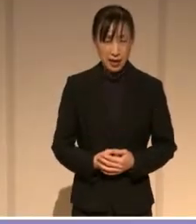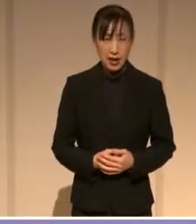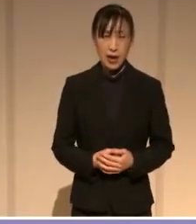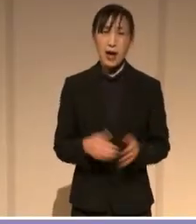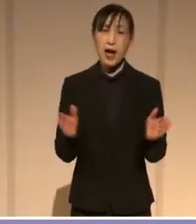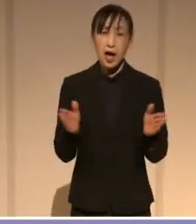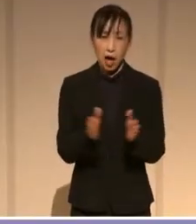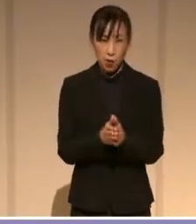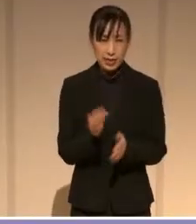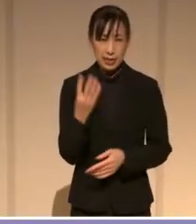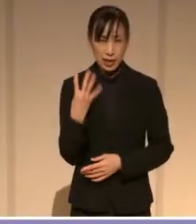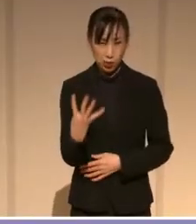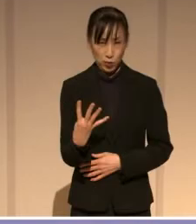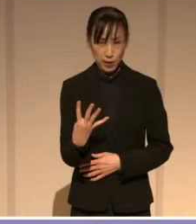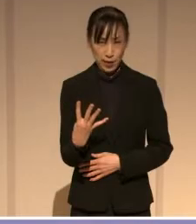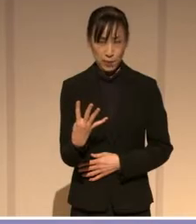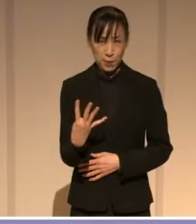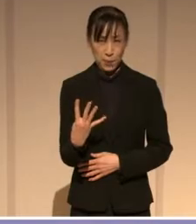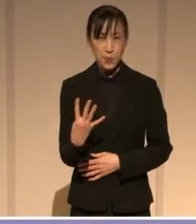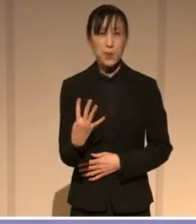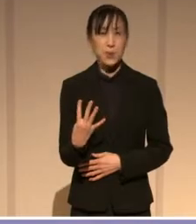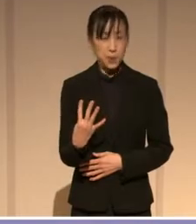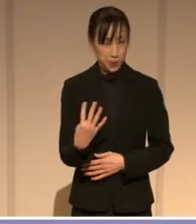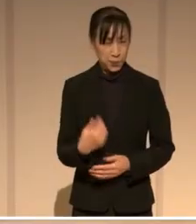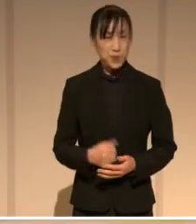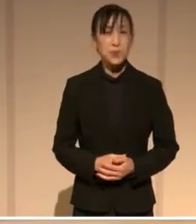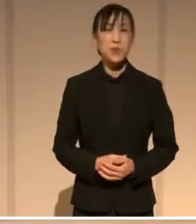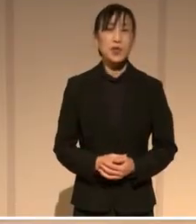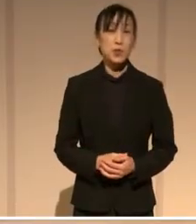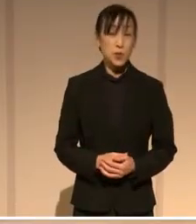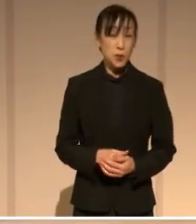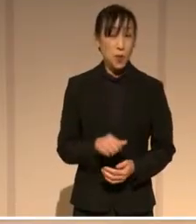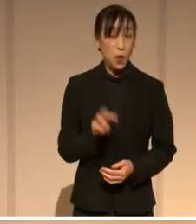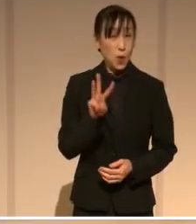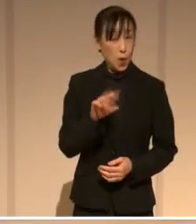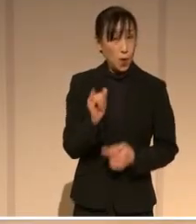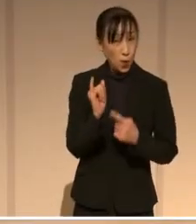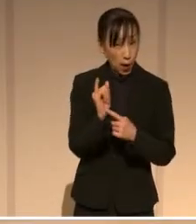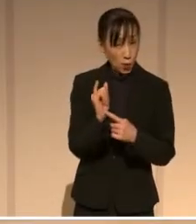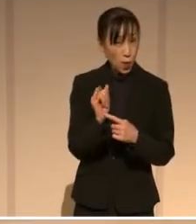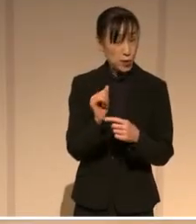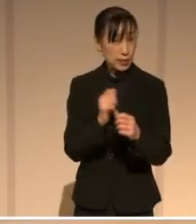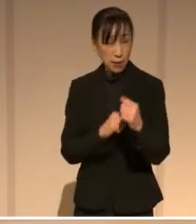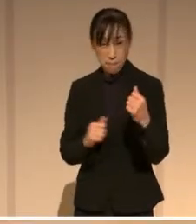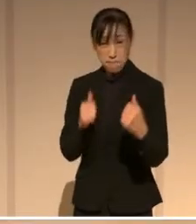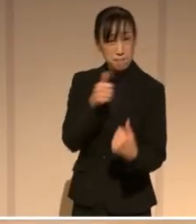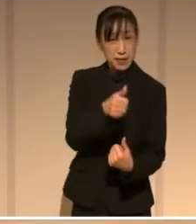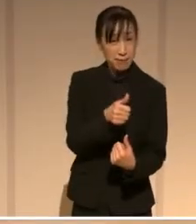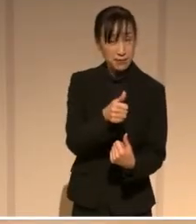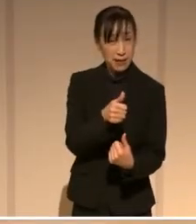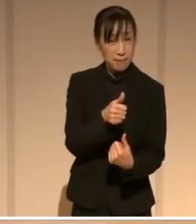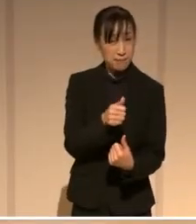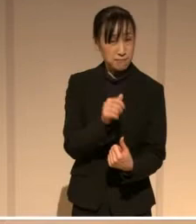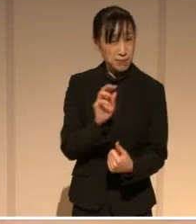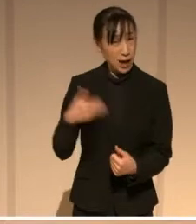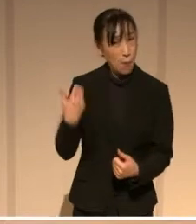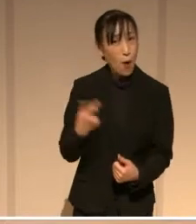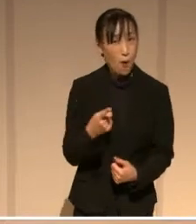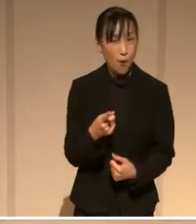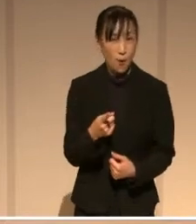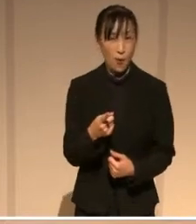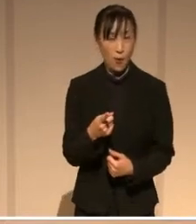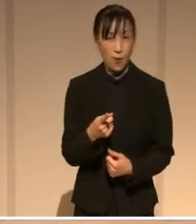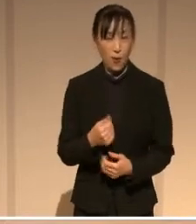点ねはいということでちょっと音は子さんも逆転の可能性あるん真ん中の山に入れればいろいろやですね右上